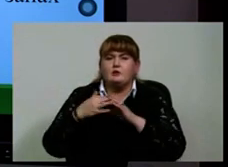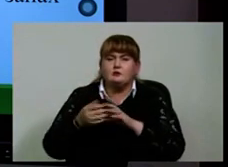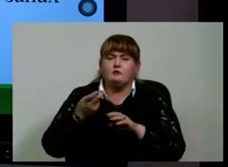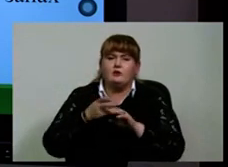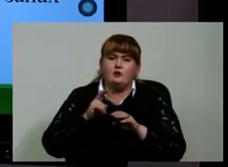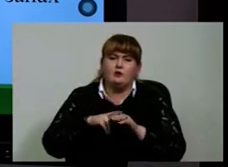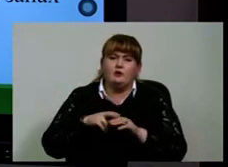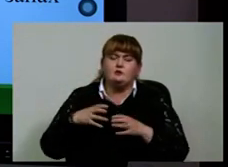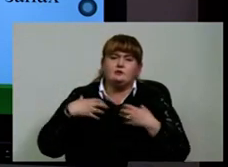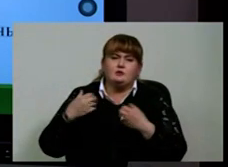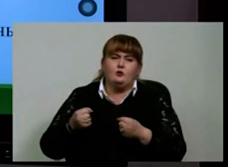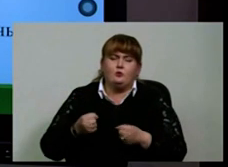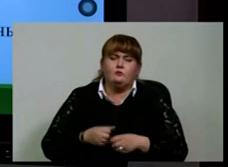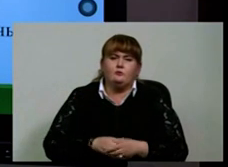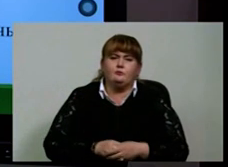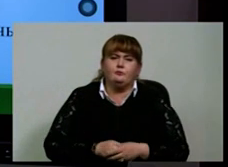это запах дороги.